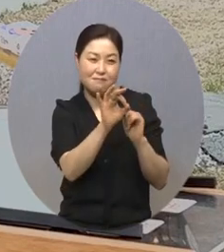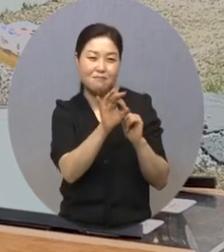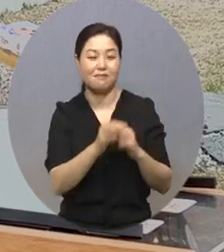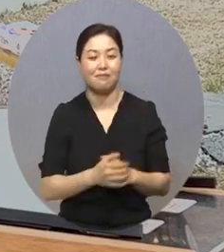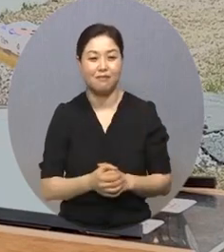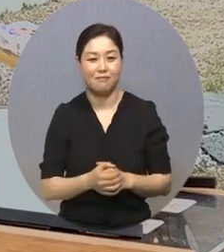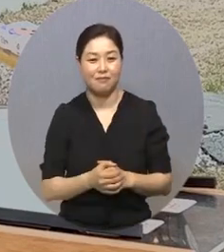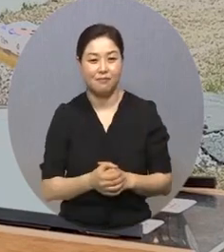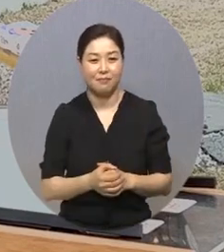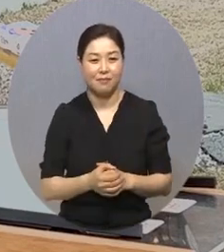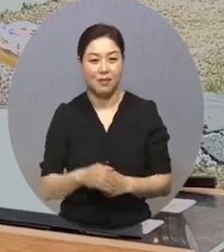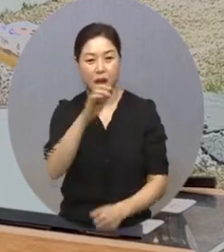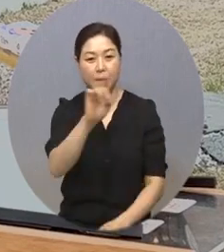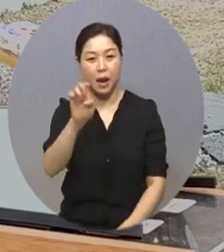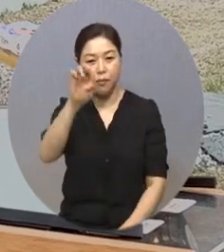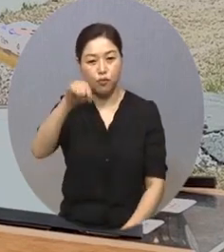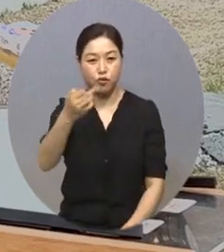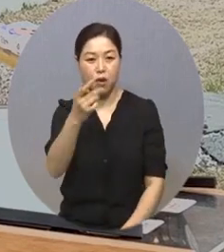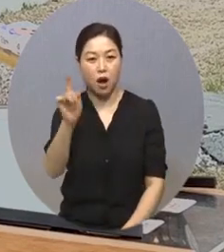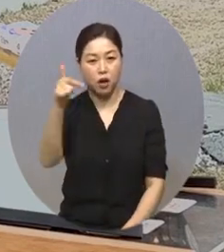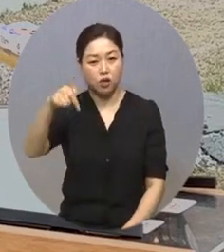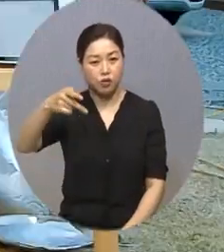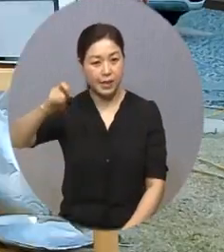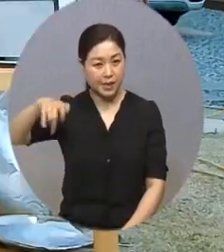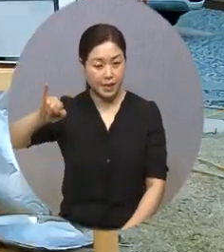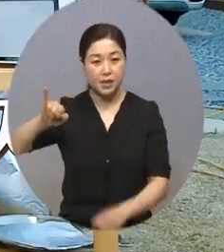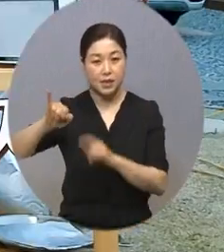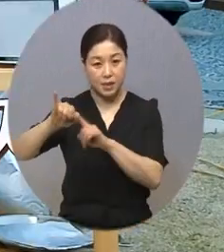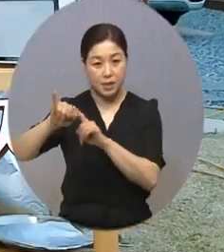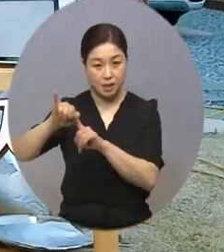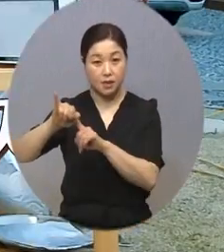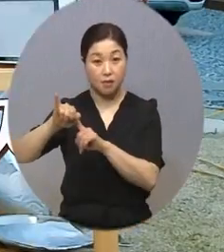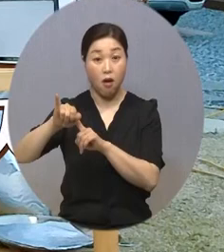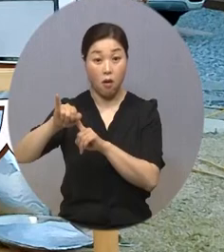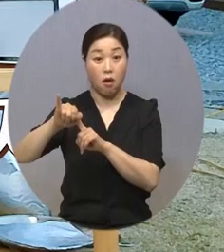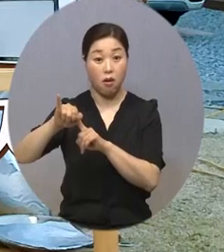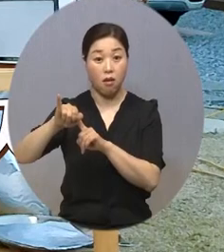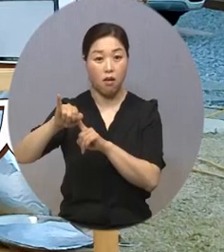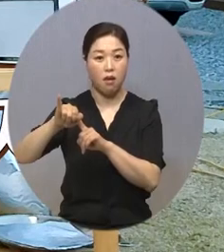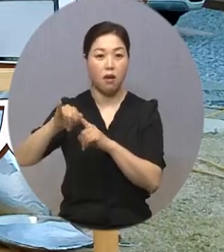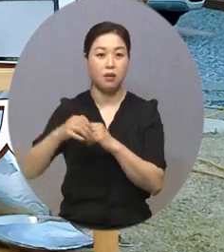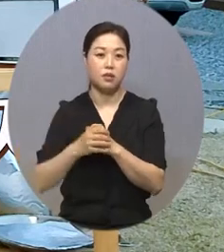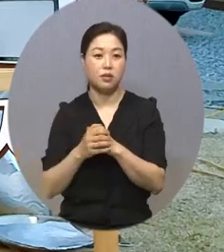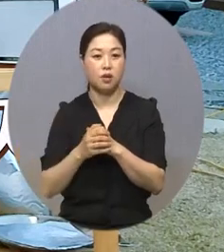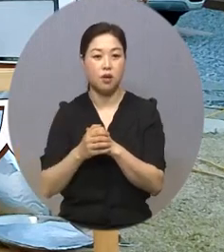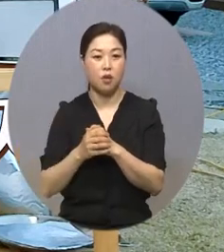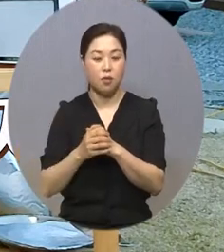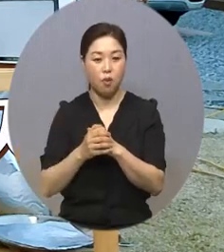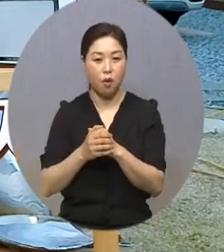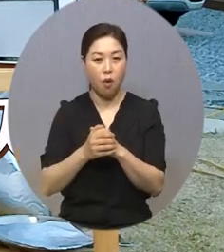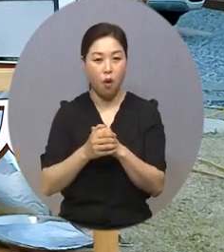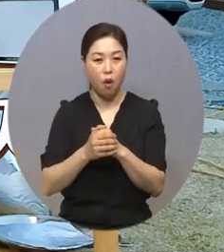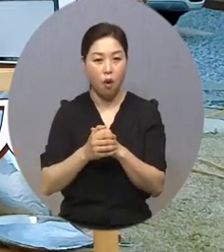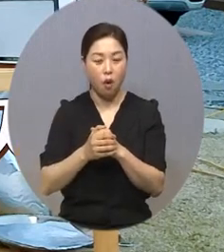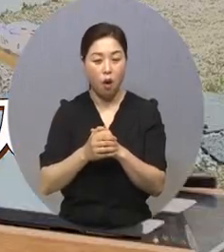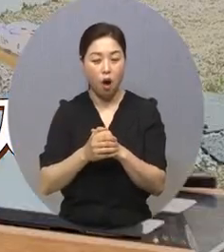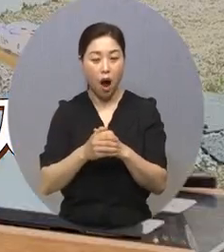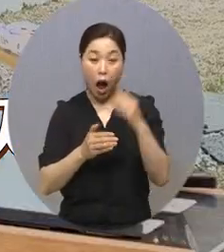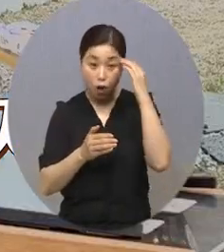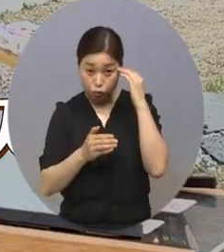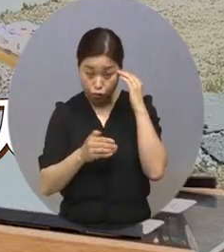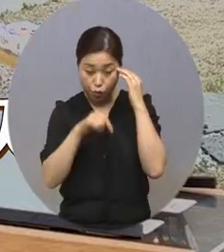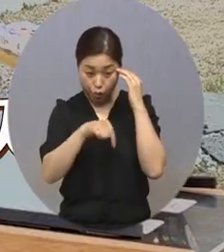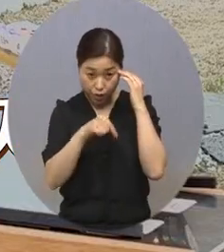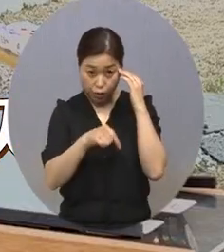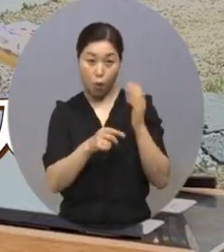있는데 터 벗님들 커피 4 굉장히 저희 다 1년 gl 얻으라 이미 의 웬지 길 공장도 가지고 있어서